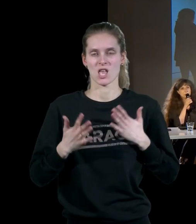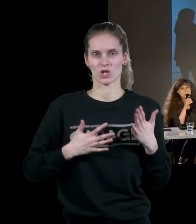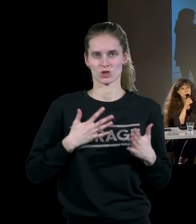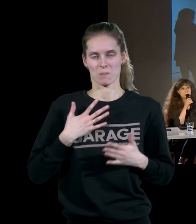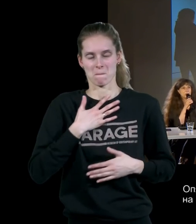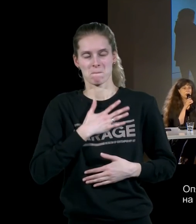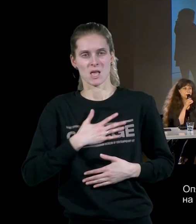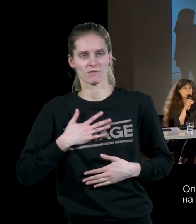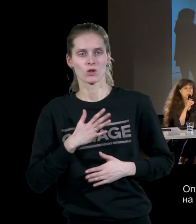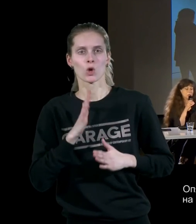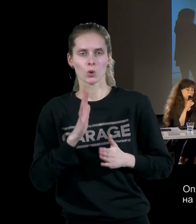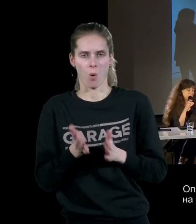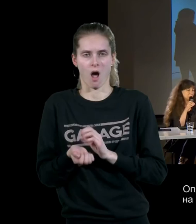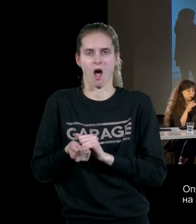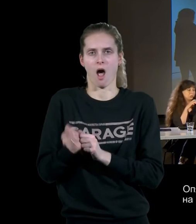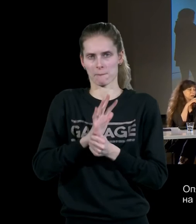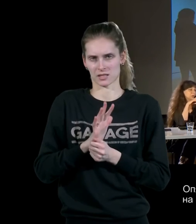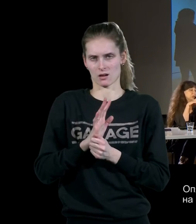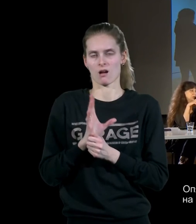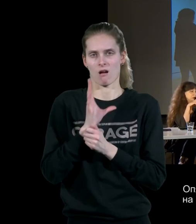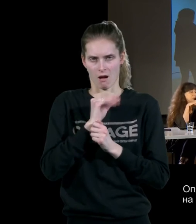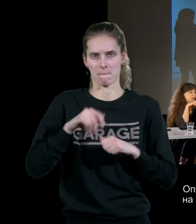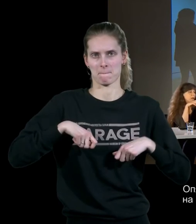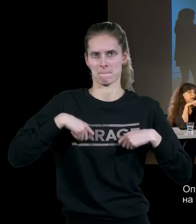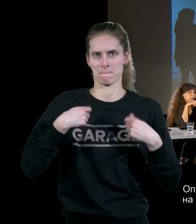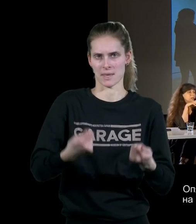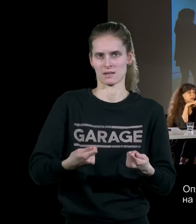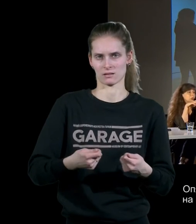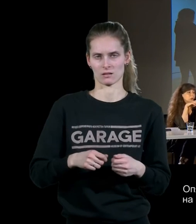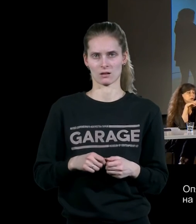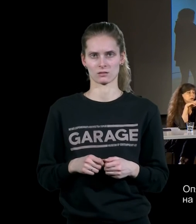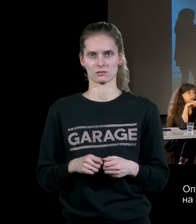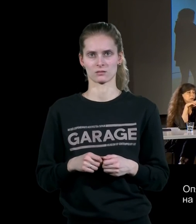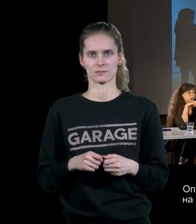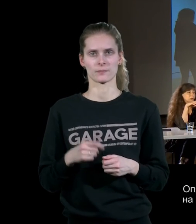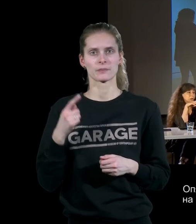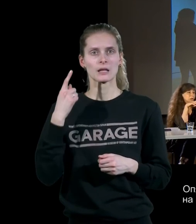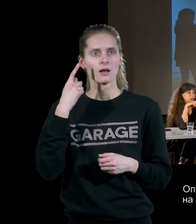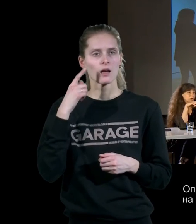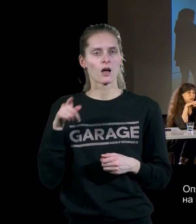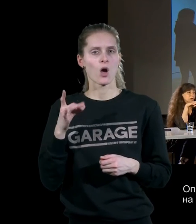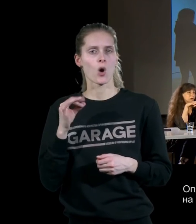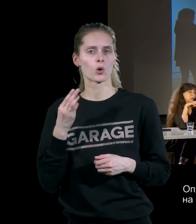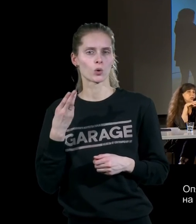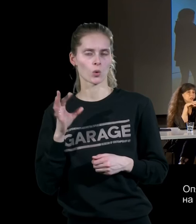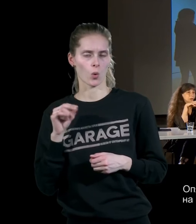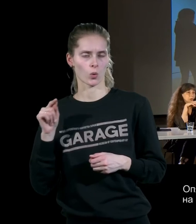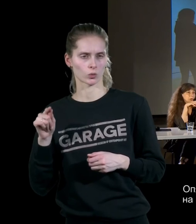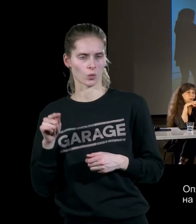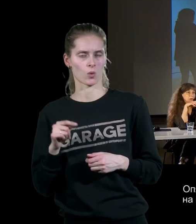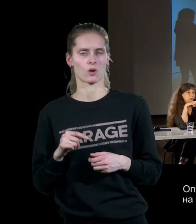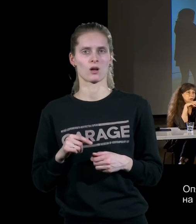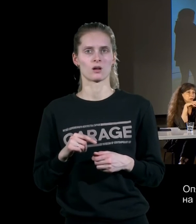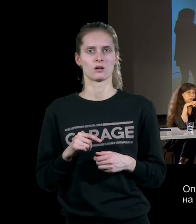только абстрактным. Опять-таки достаточно есть искушение связать идеи Ротко с запретом на изображение,